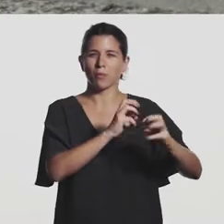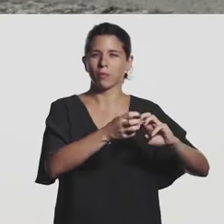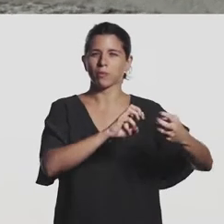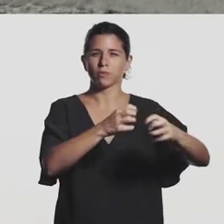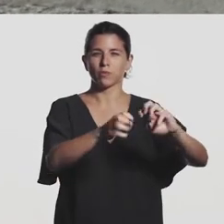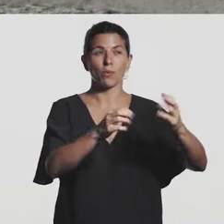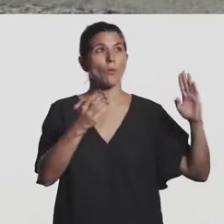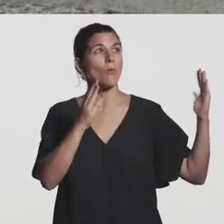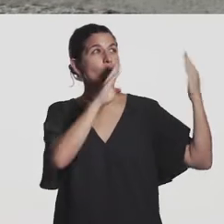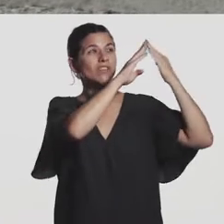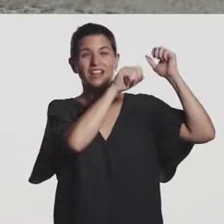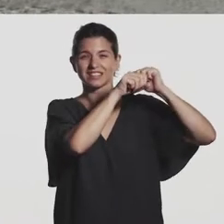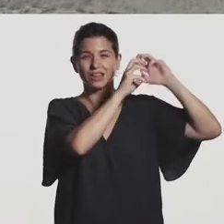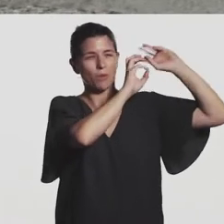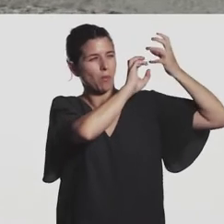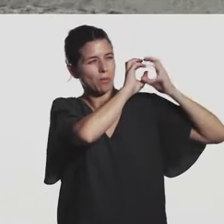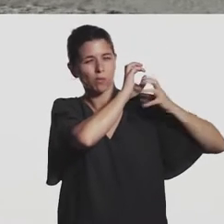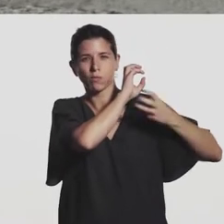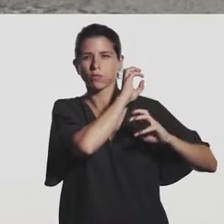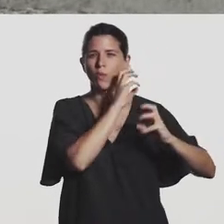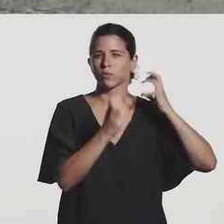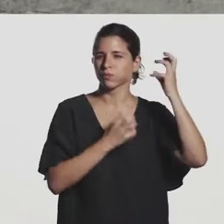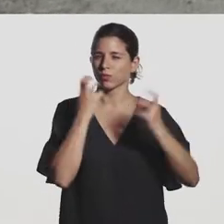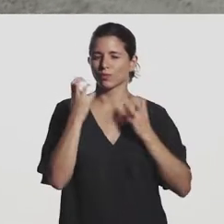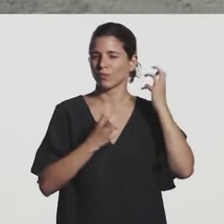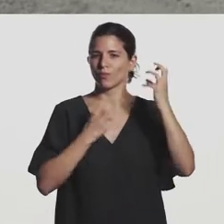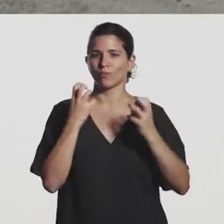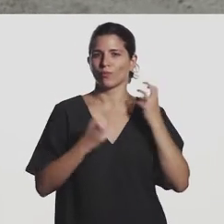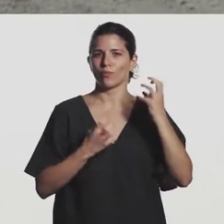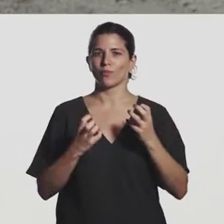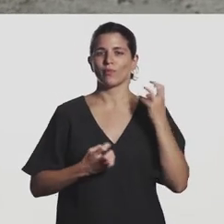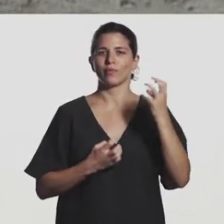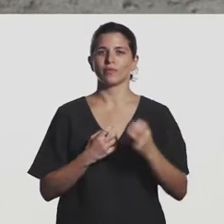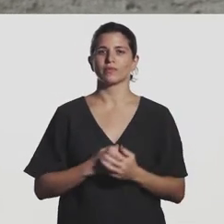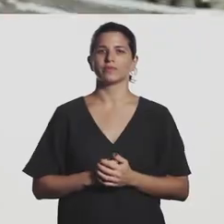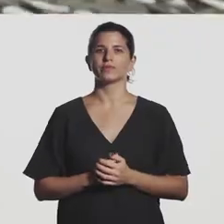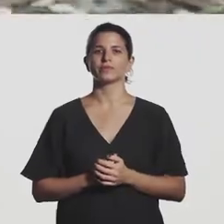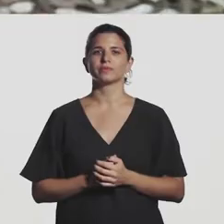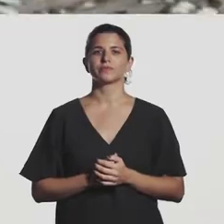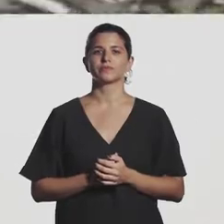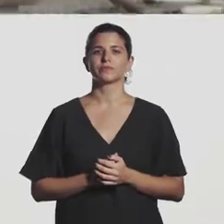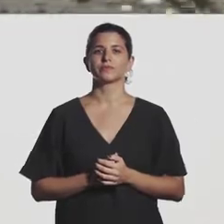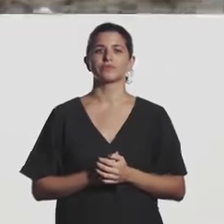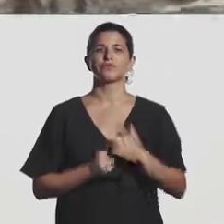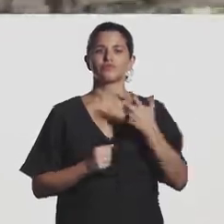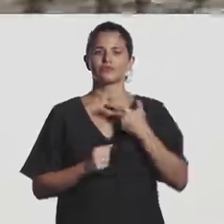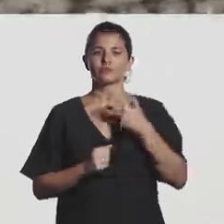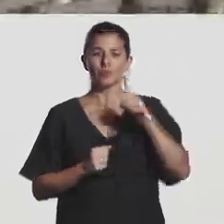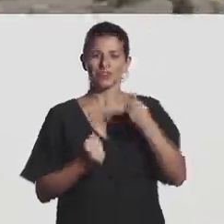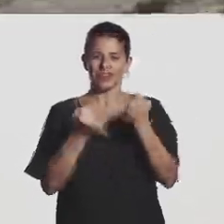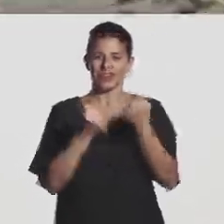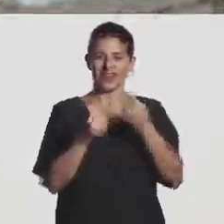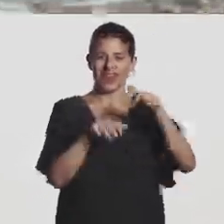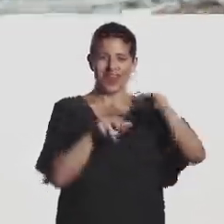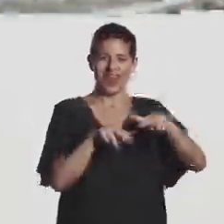più rumore, il rumore dei sassi che rotolavano giù dalla montagna. E lì c'erano